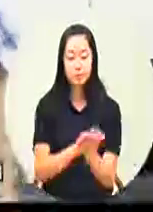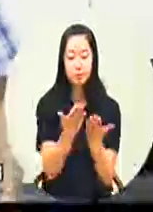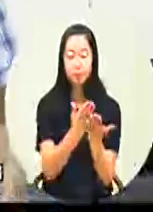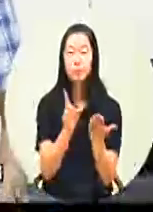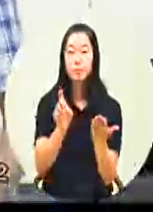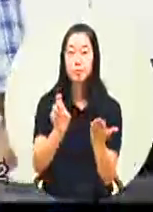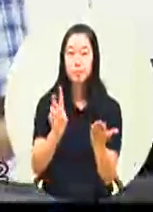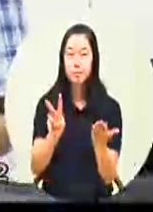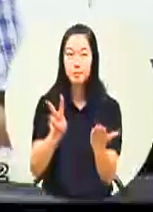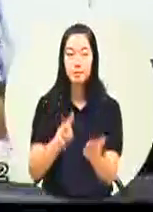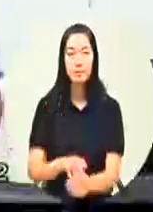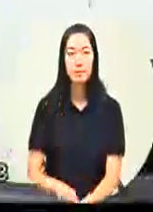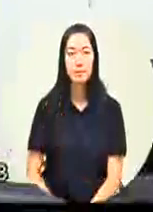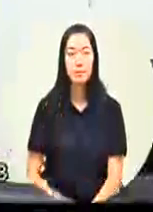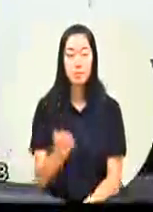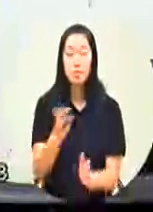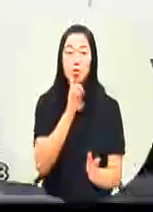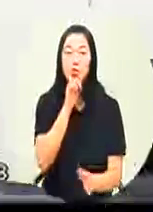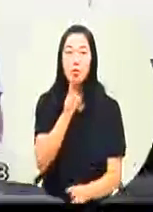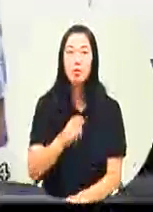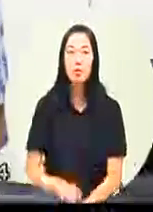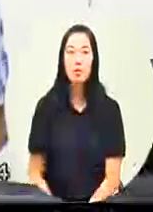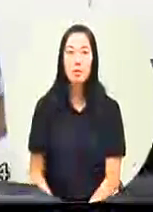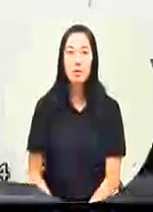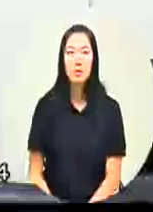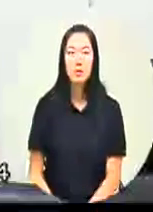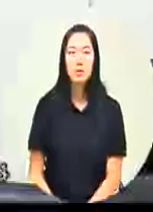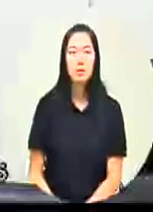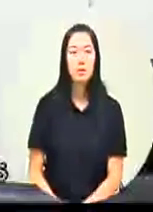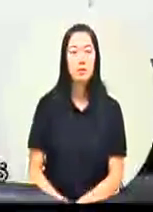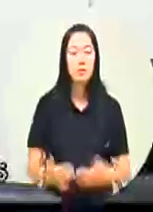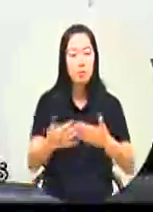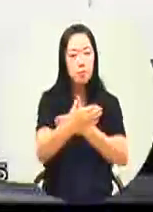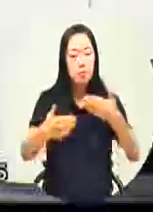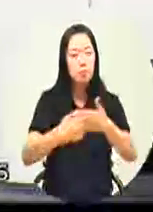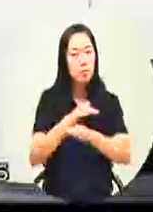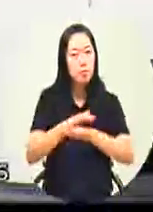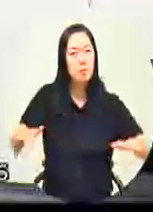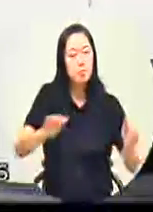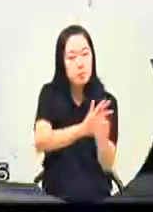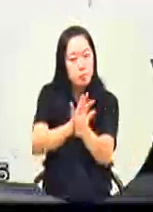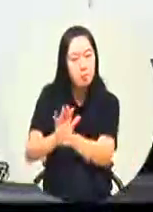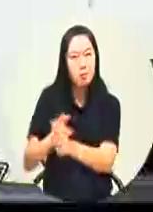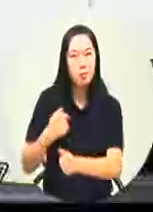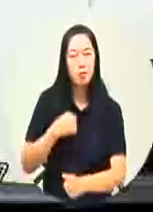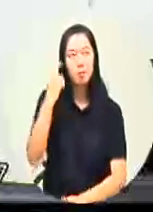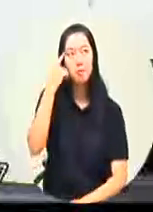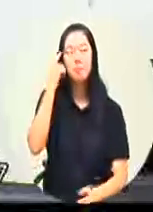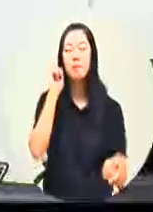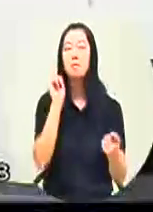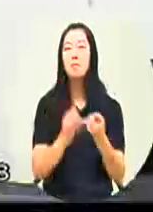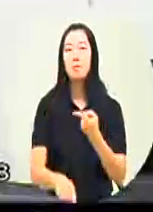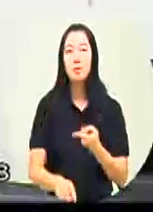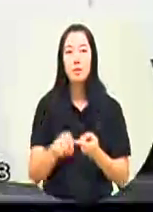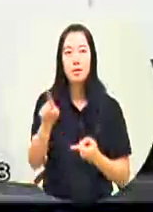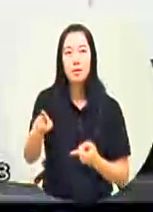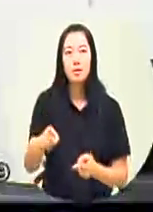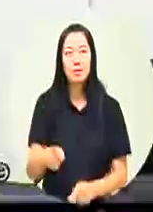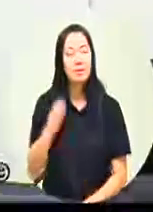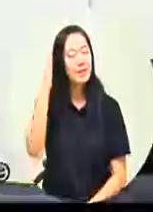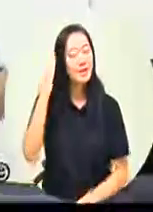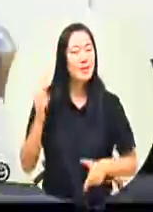第十二页。你说就叫做贴心的交通安全，啊，我看是黑心的交通安全，黑